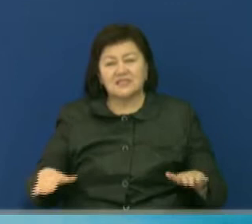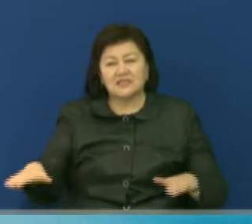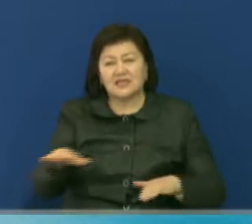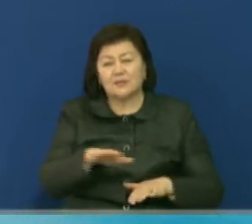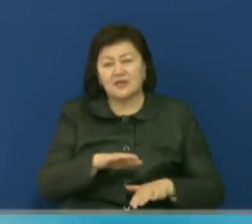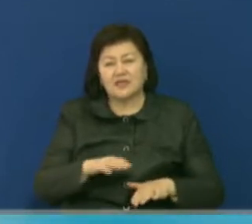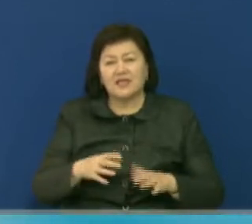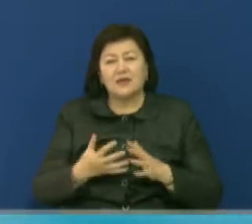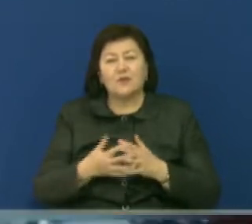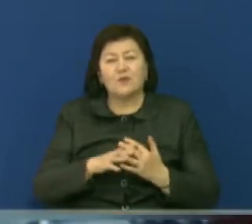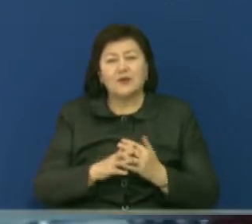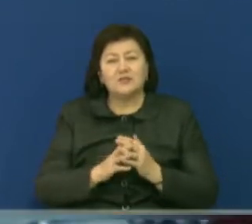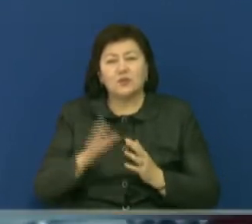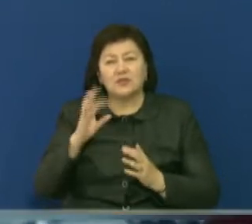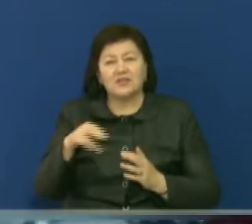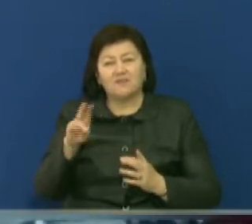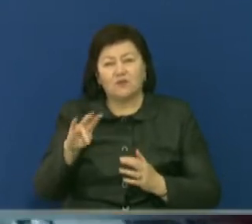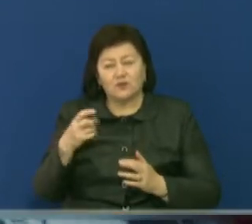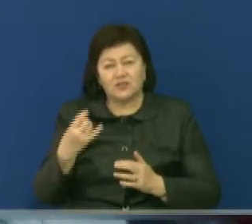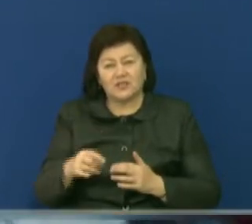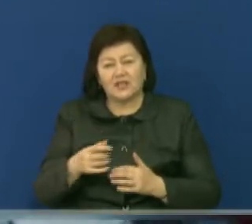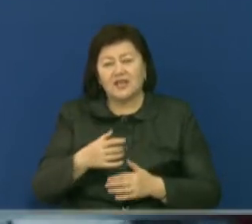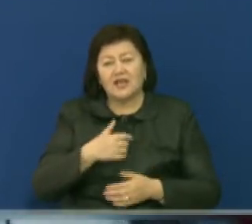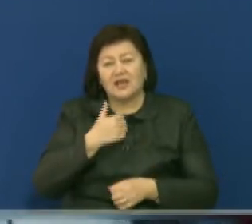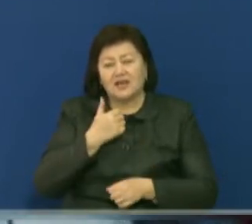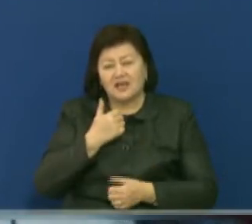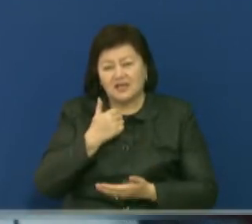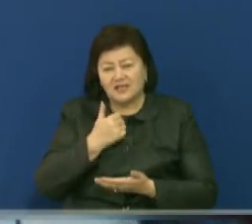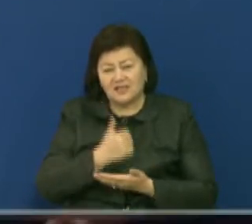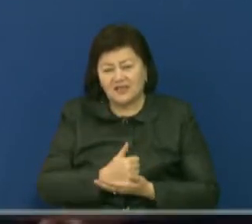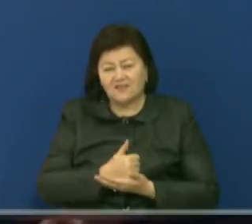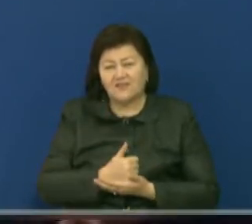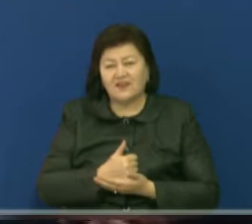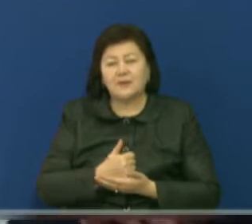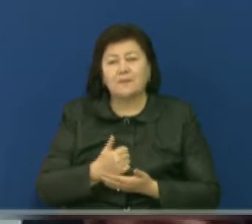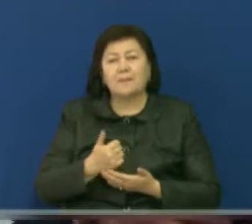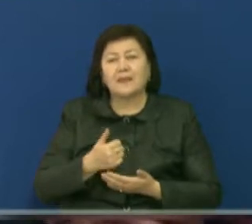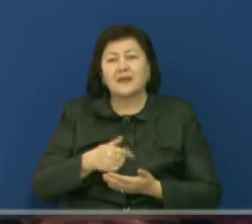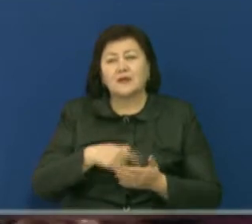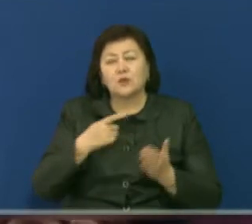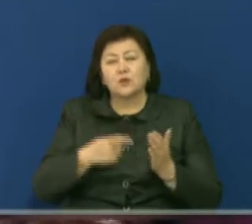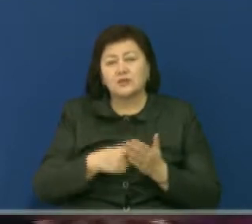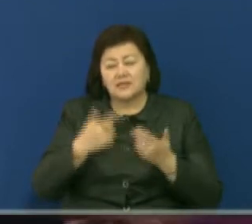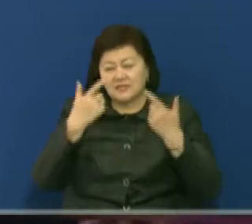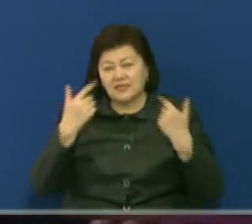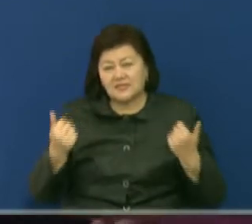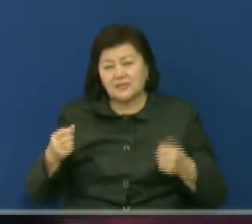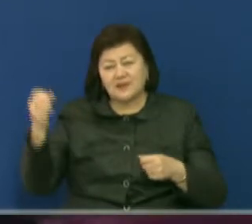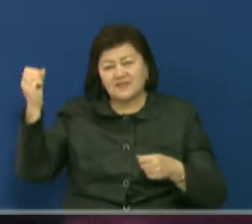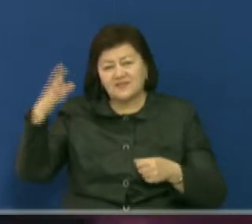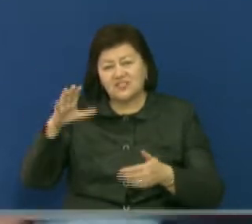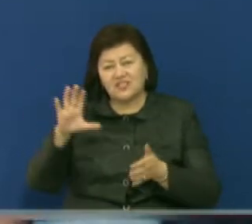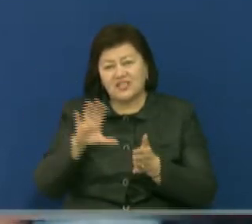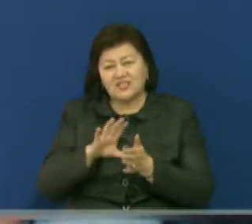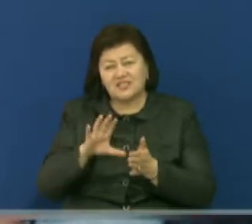и в поселке Водный. Глава города также сообщил о проведенных работах по установке уличного освещения. Так, в прошлом году ремонтные